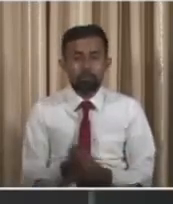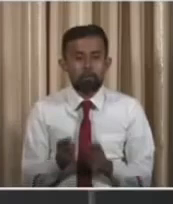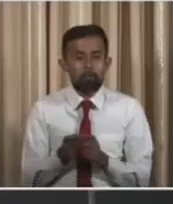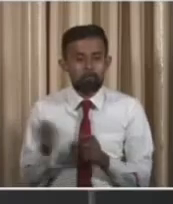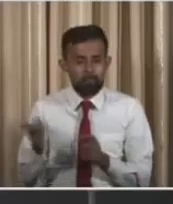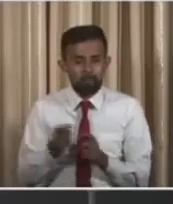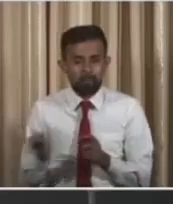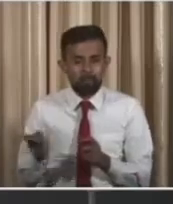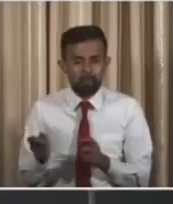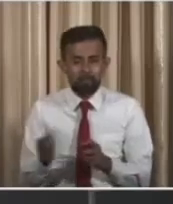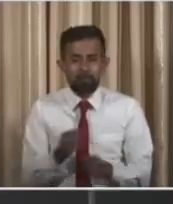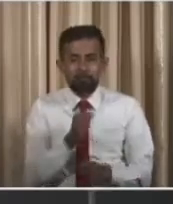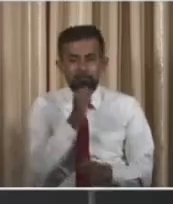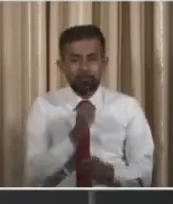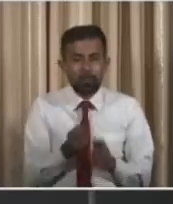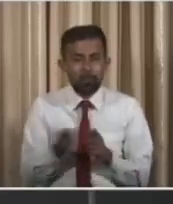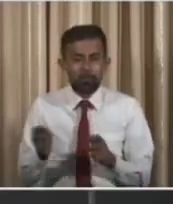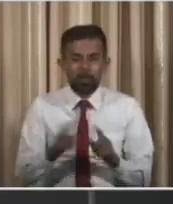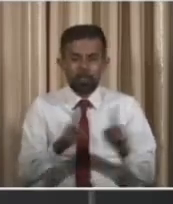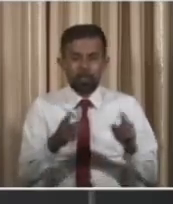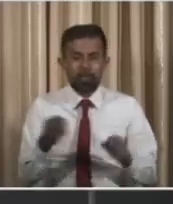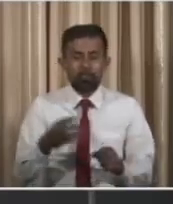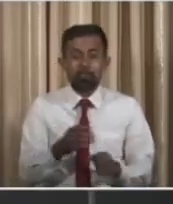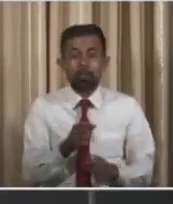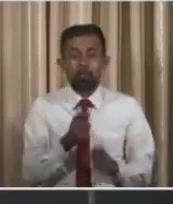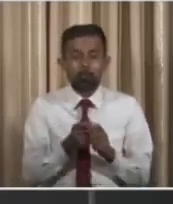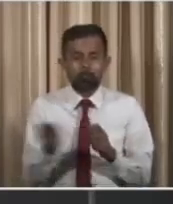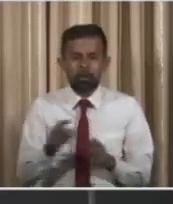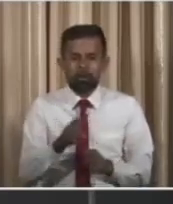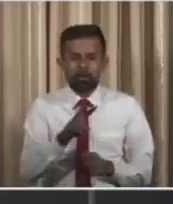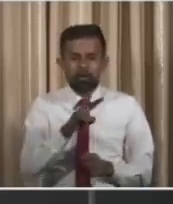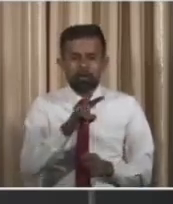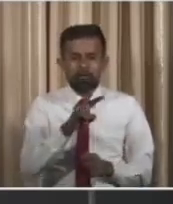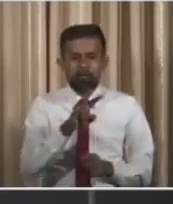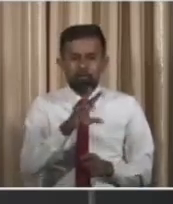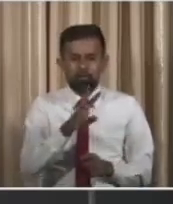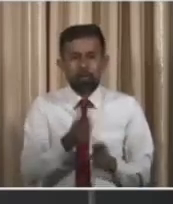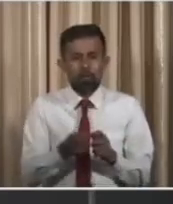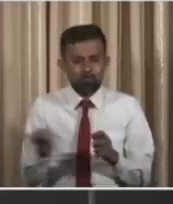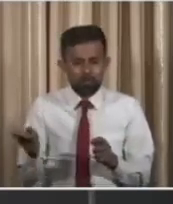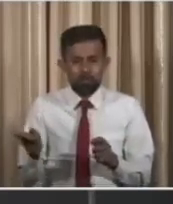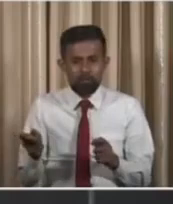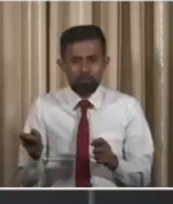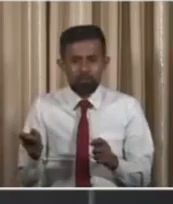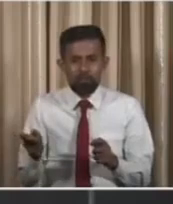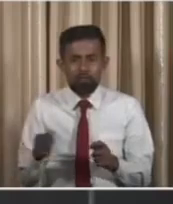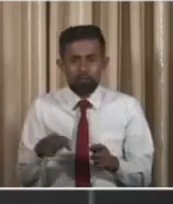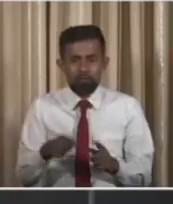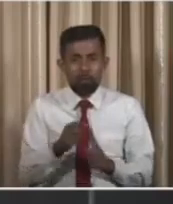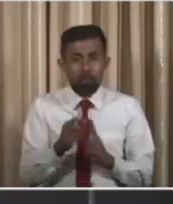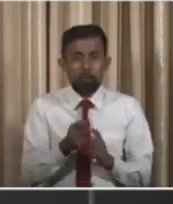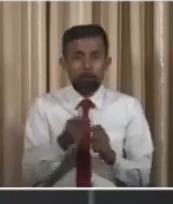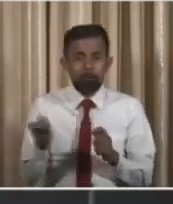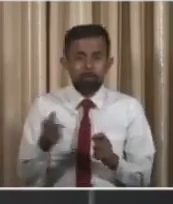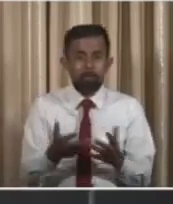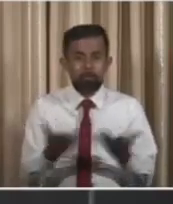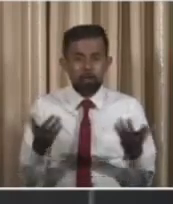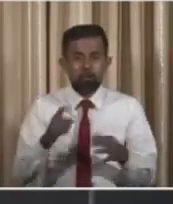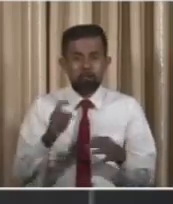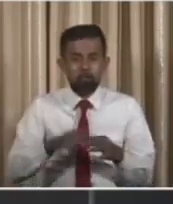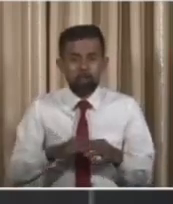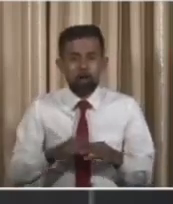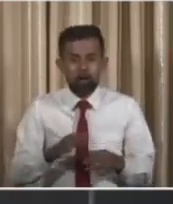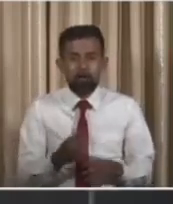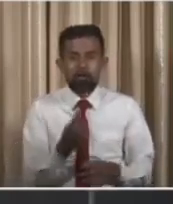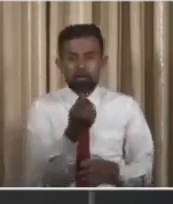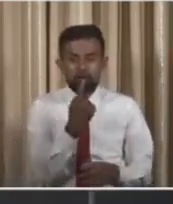ගෙවන එක විශ්‍රාම වැටුප 10 වෙනිදාට පඩිය 21 හෝ 25 ගෙවන්න ඕනේ. දැන් මේ පාර පඩිය ගෙවන්නත් බැරි ප්‍රශ්නයක් තියෙනවා